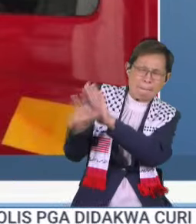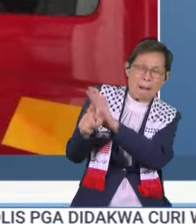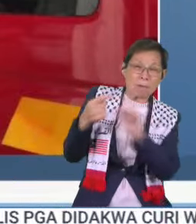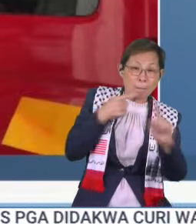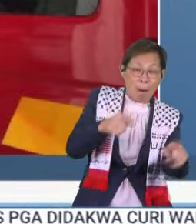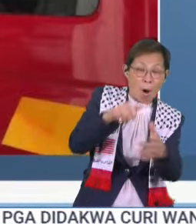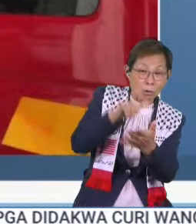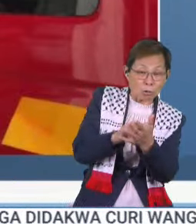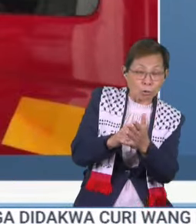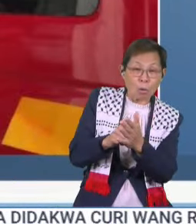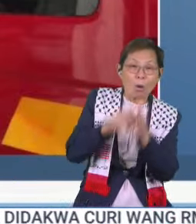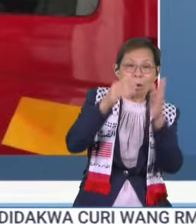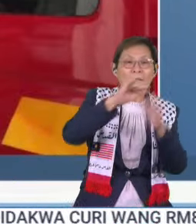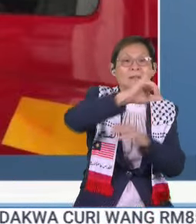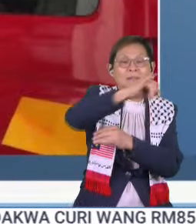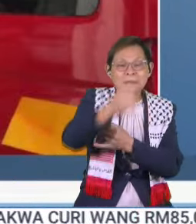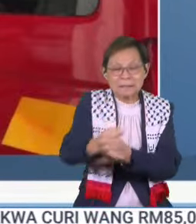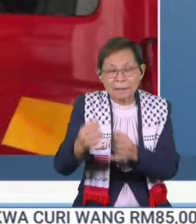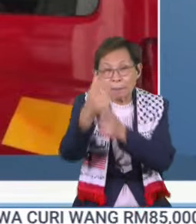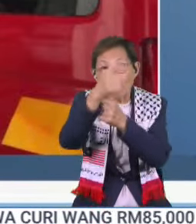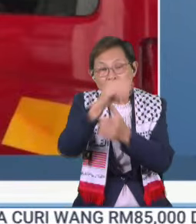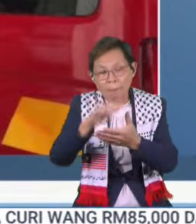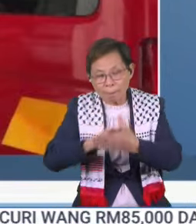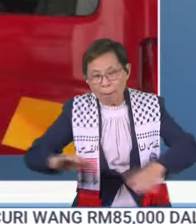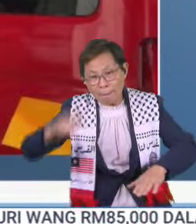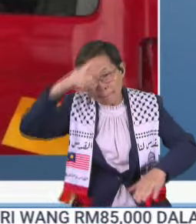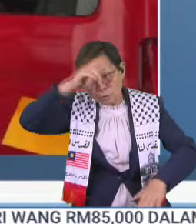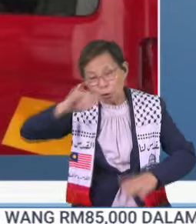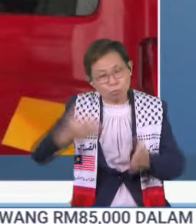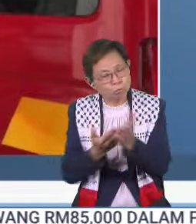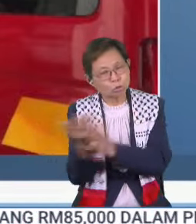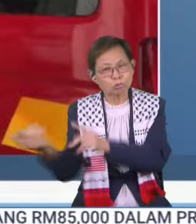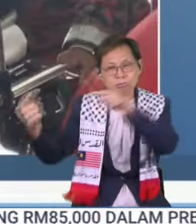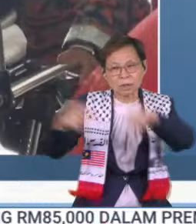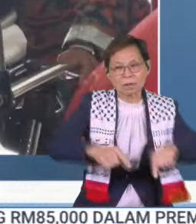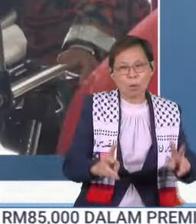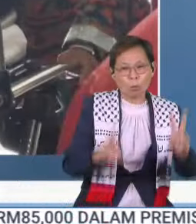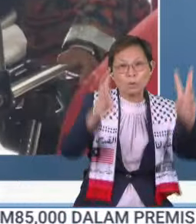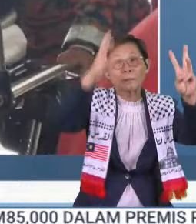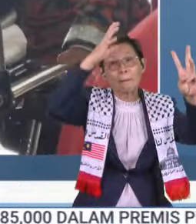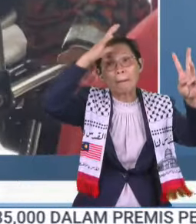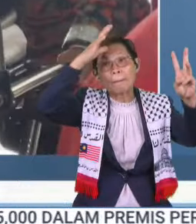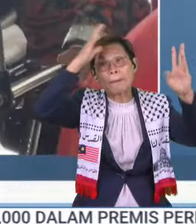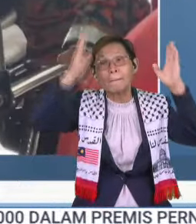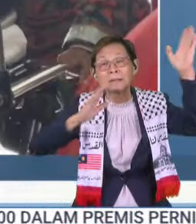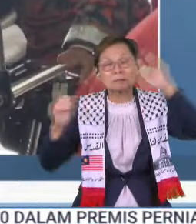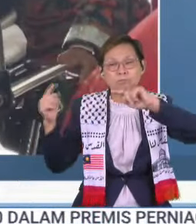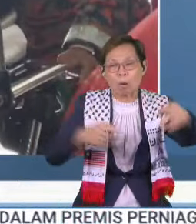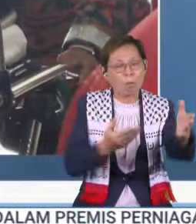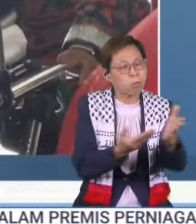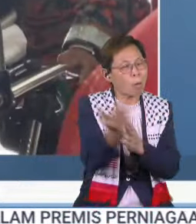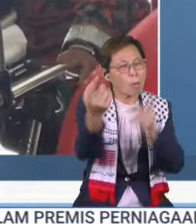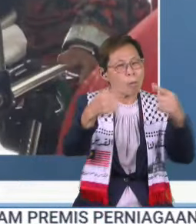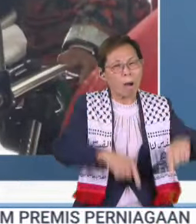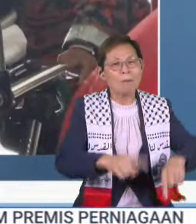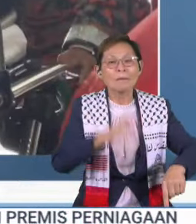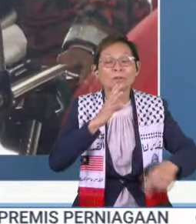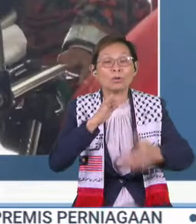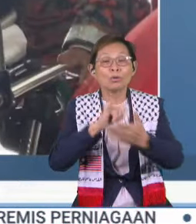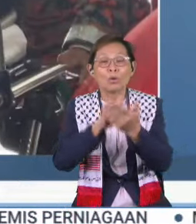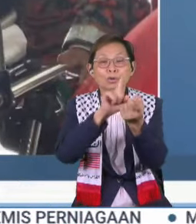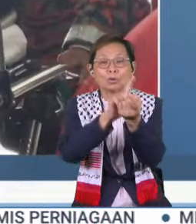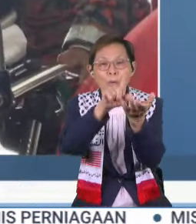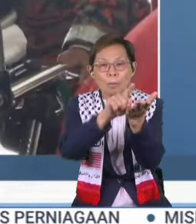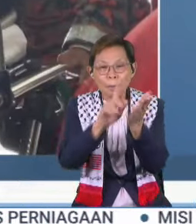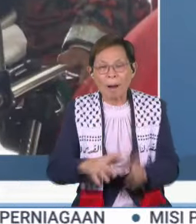respon berkenaan, pihak Jabatan Bomber dan Penyelamat Petrajaya terus datang ke Wisma Bapa Malaysia. Beliau berkata demikian ketika ditemui